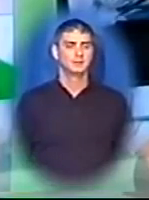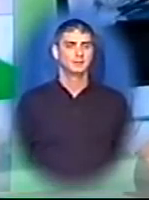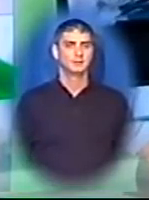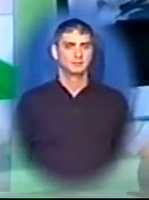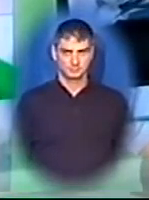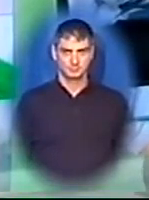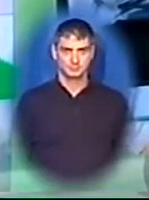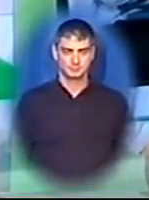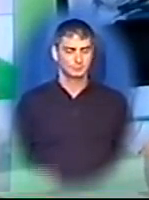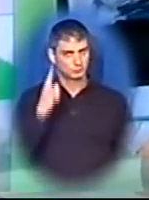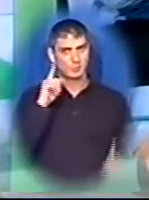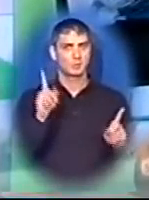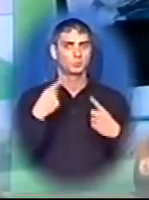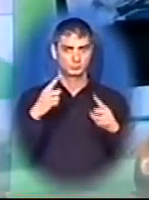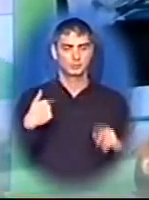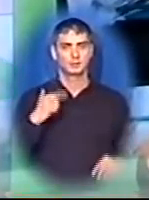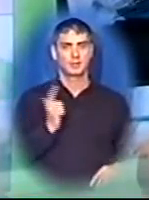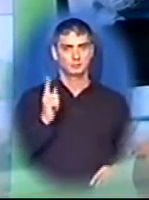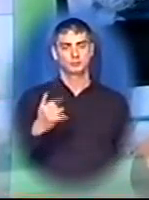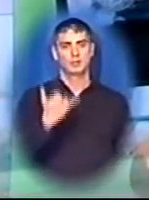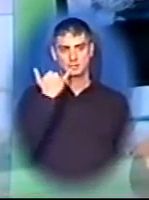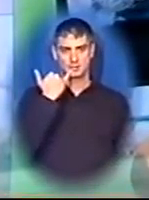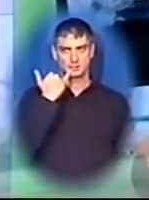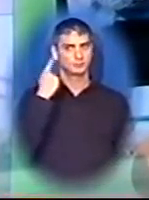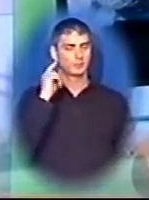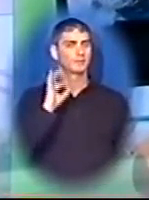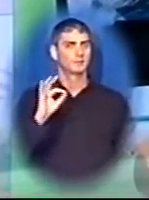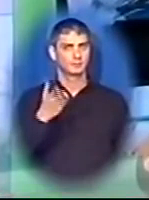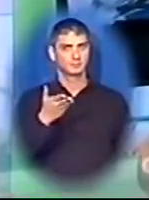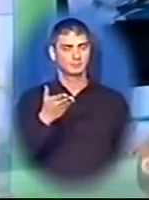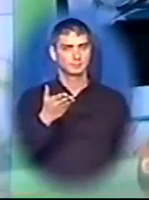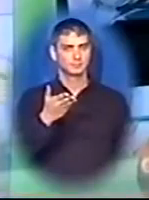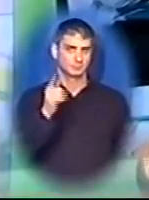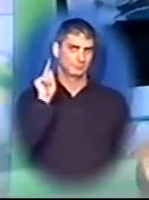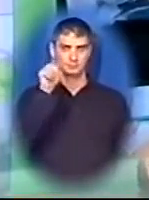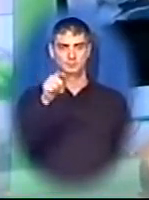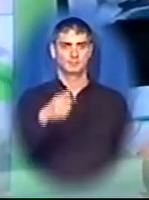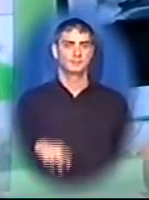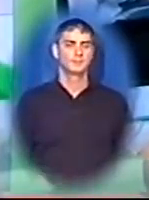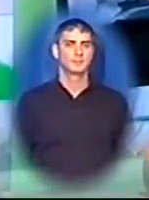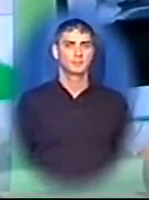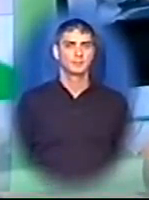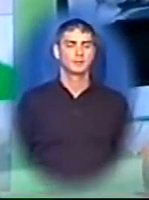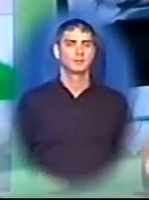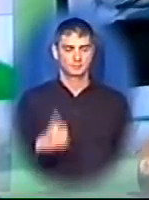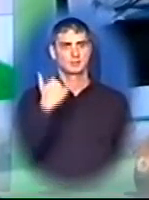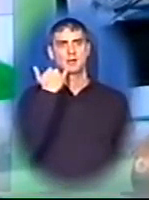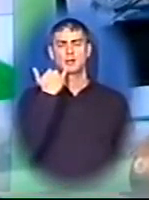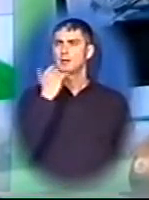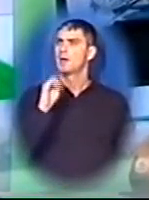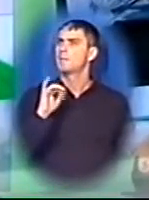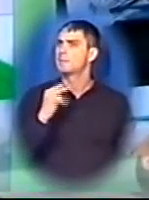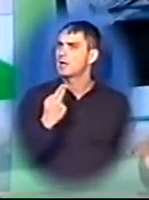אוקיי, קיבלת מוזיקה. כן, אנחנו ממתינים. ועכשיו יש לנו צליל. ויש לך צליל למאיה. אתה עוד לא יודע, עוד לא ענתה.